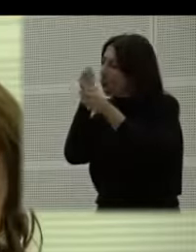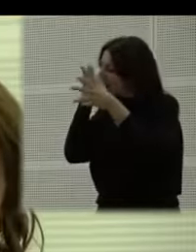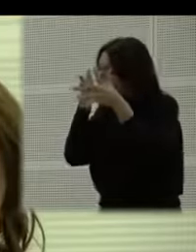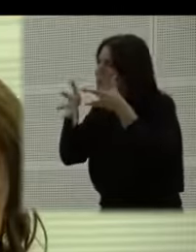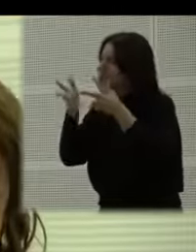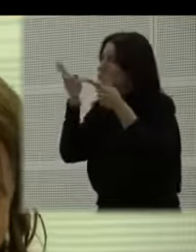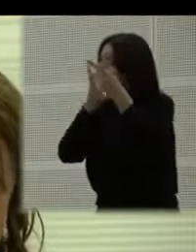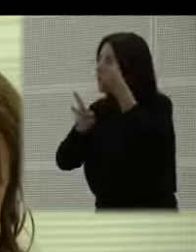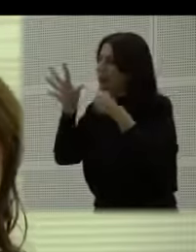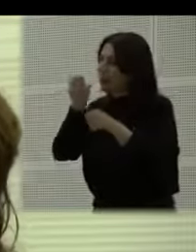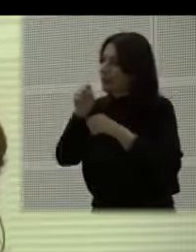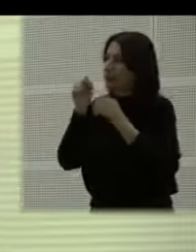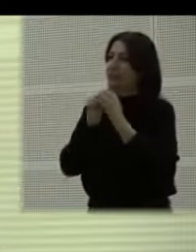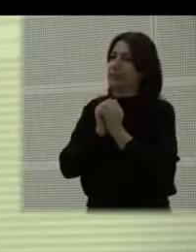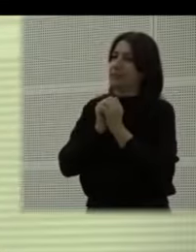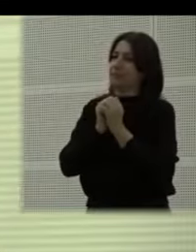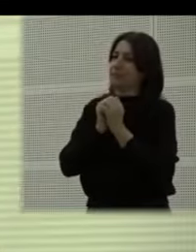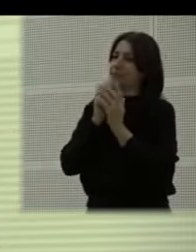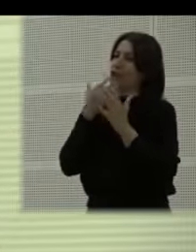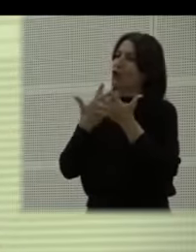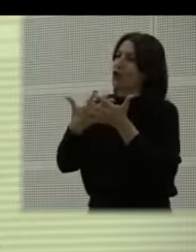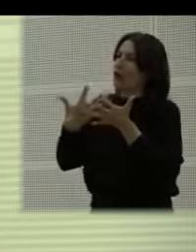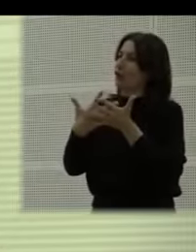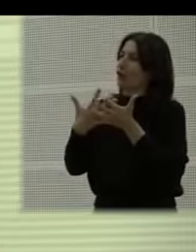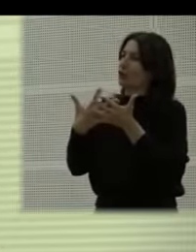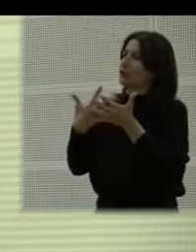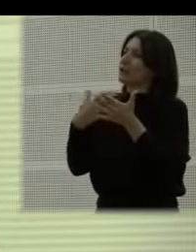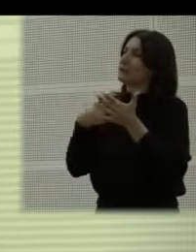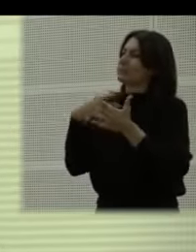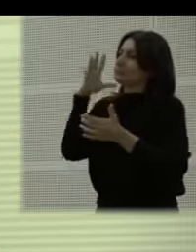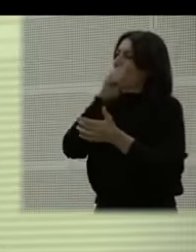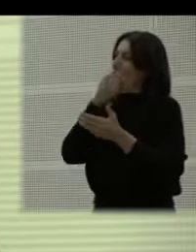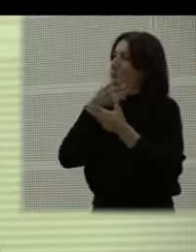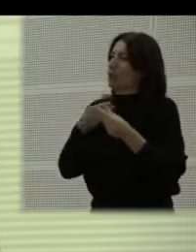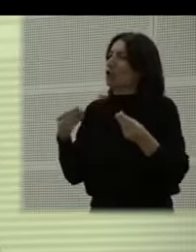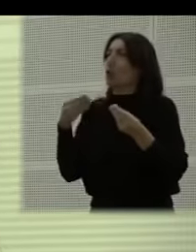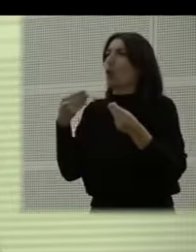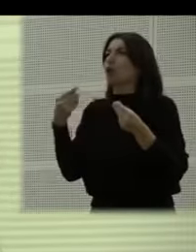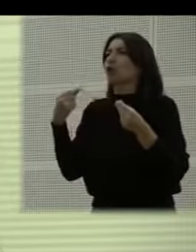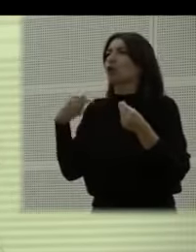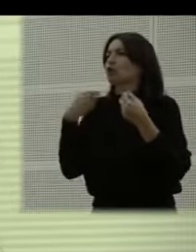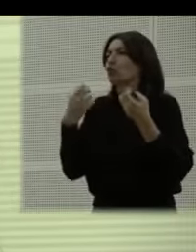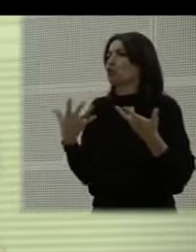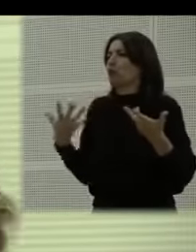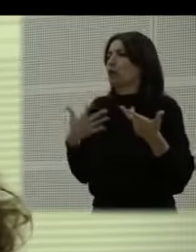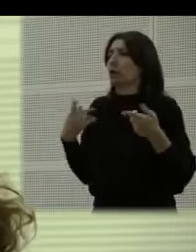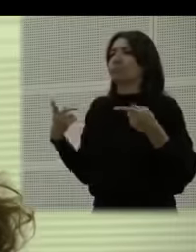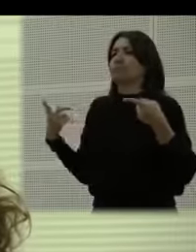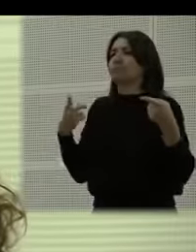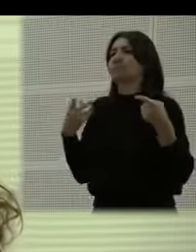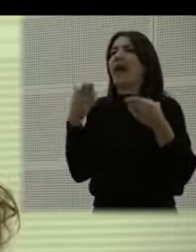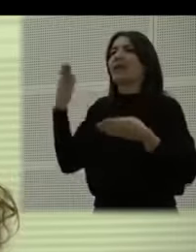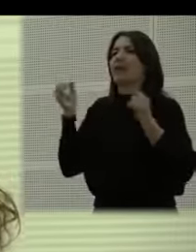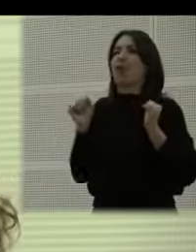Voglio raccontarvi questa cosa che mi ha fatto capire tante cose. Io a un certo punto andavo in